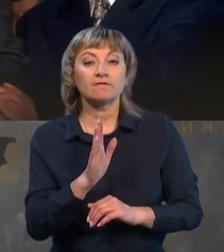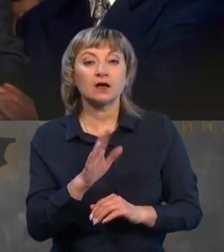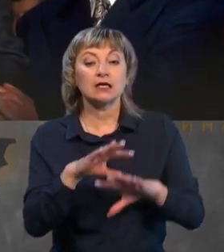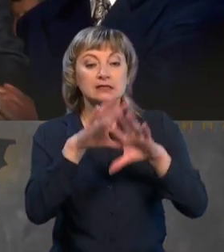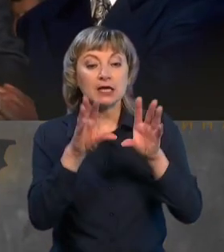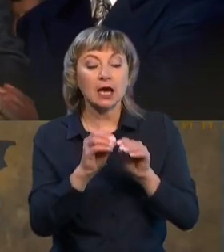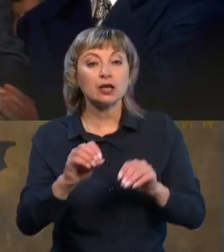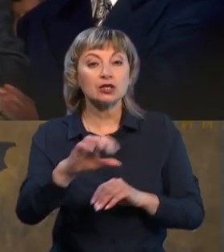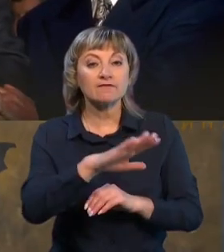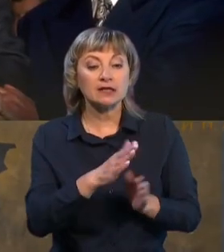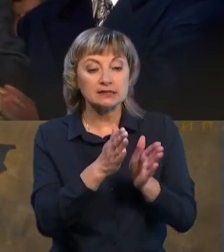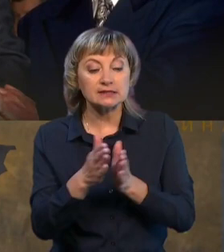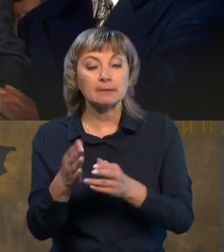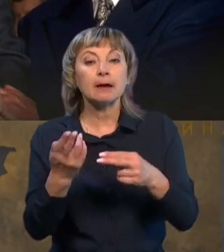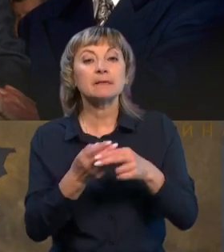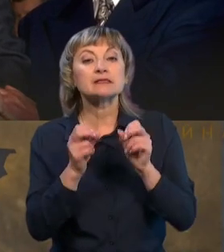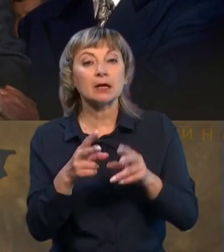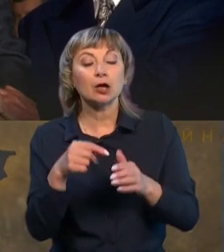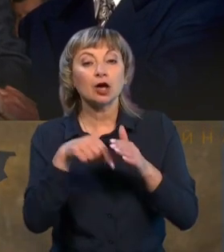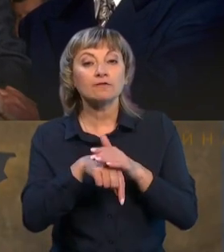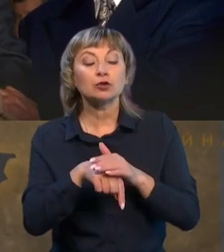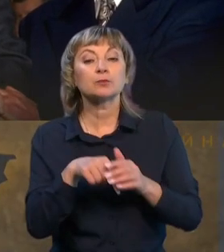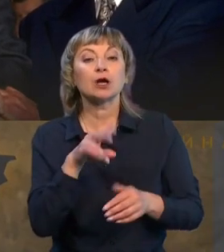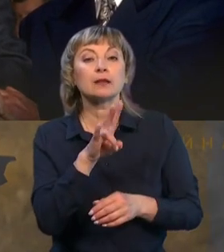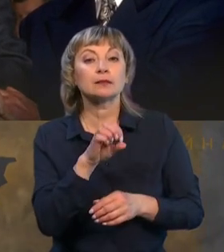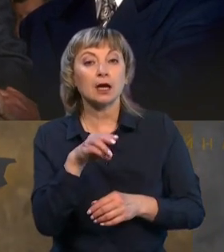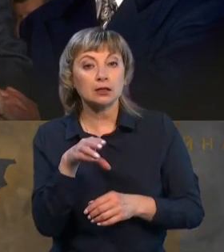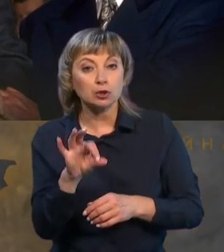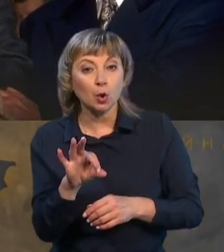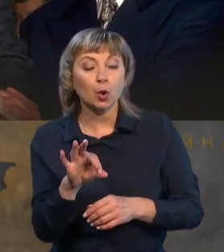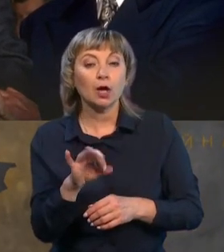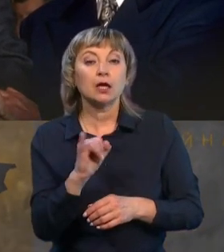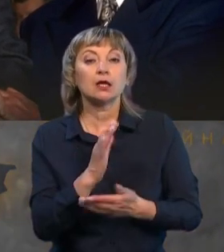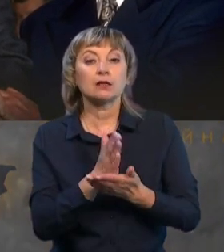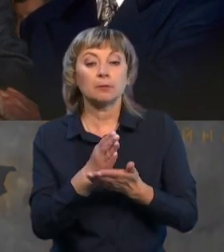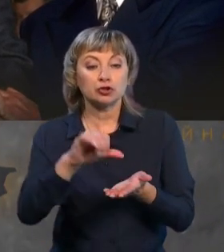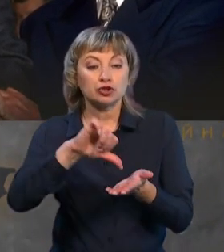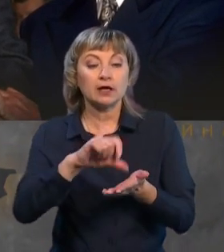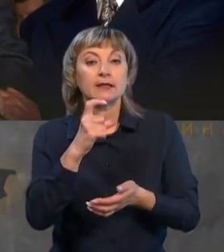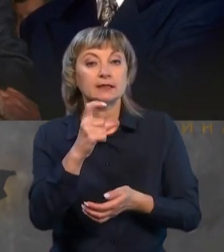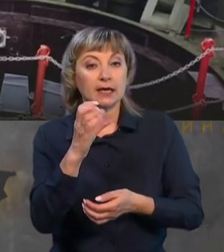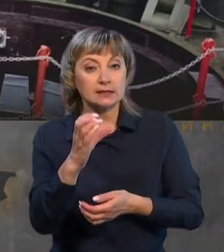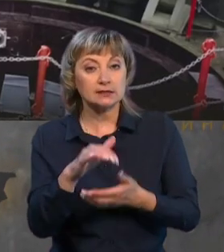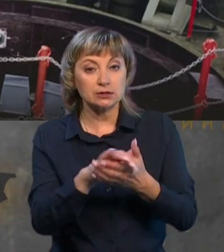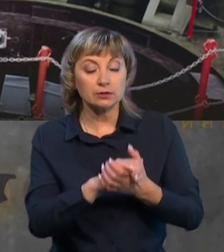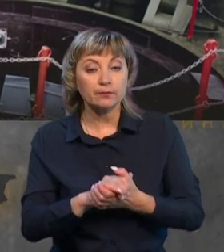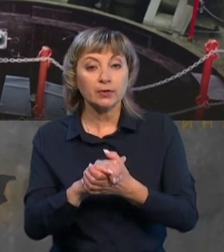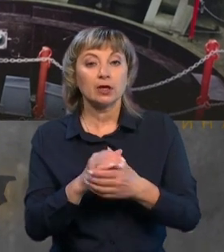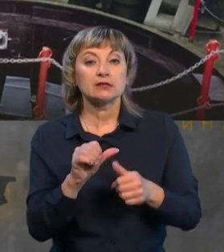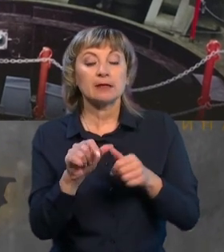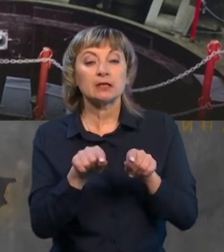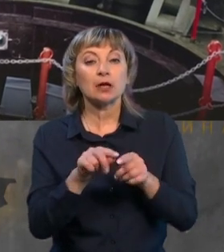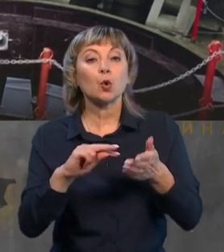загальноєвропейську систему безпеки тобто в НАТО і в набуття членства в Європейському Союзі саме таку